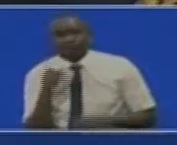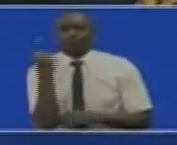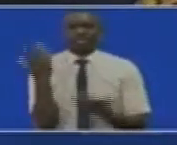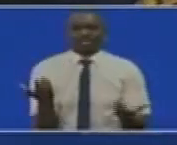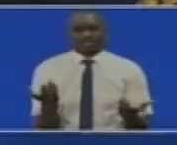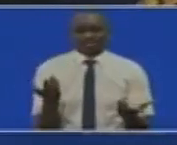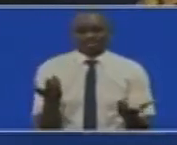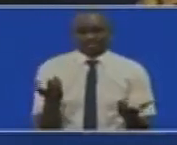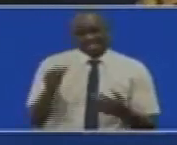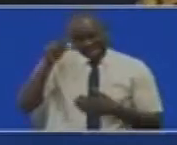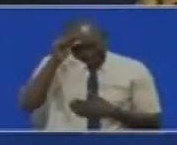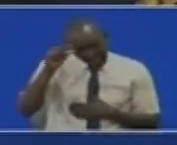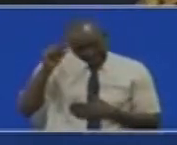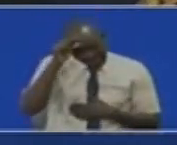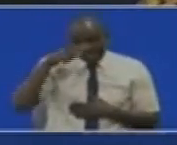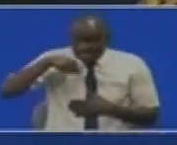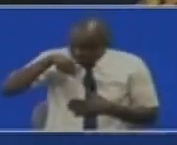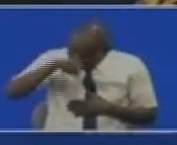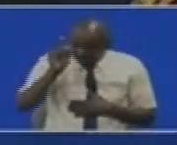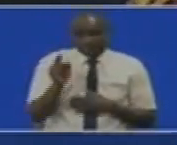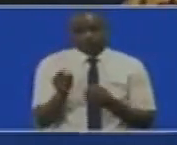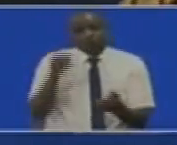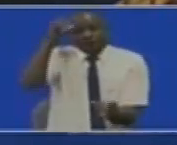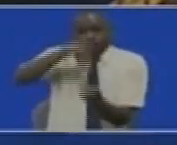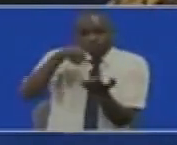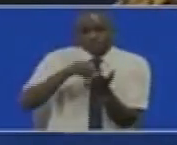government has failed to factor the